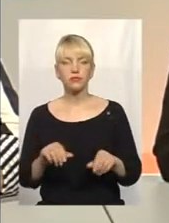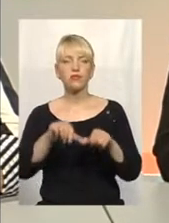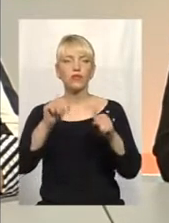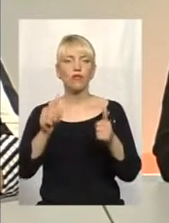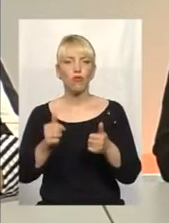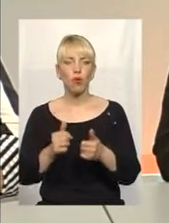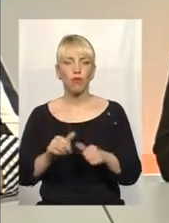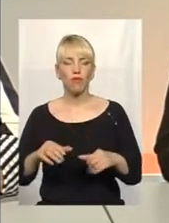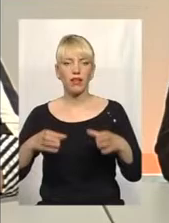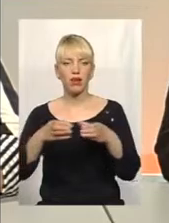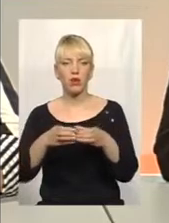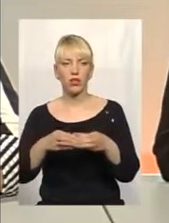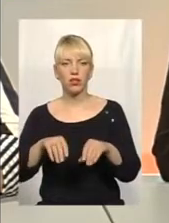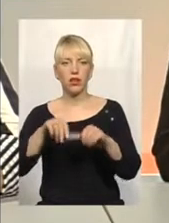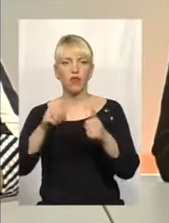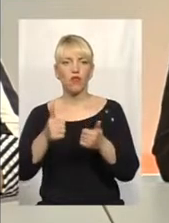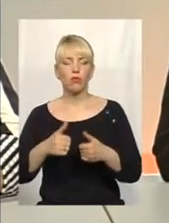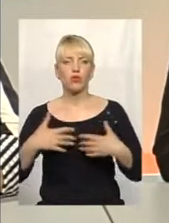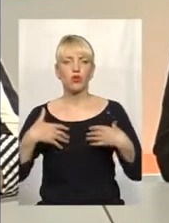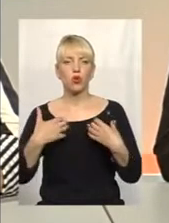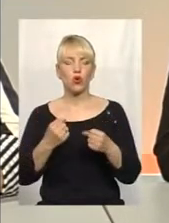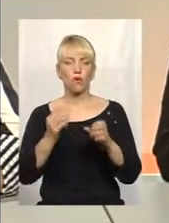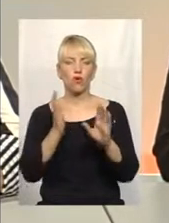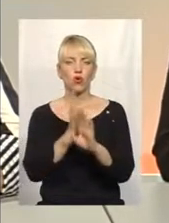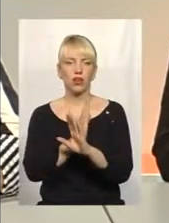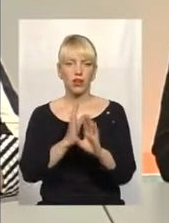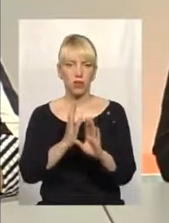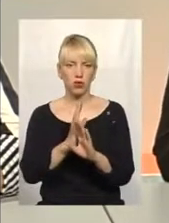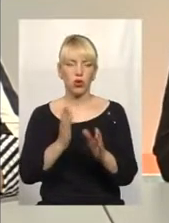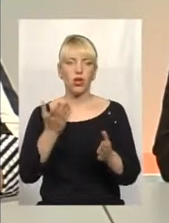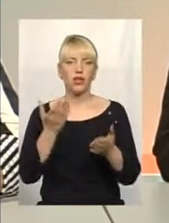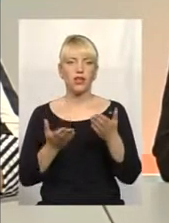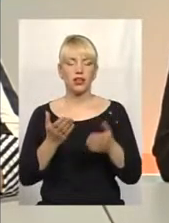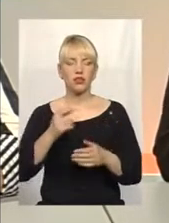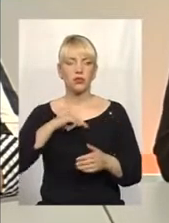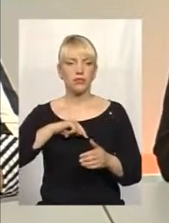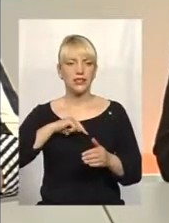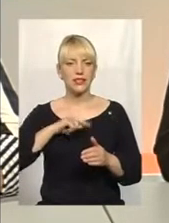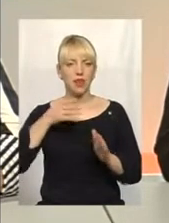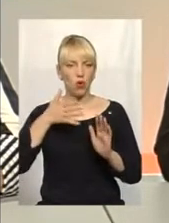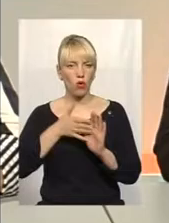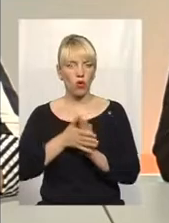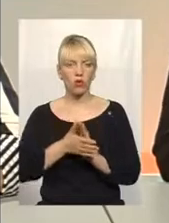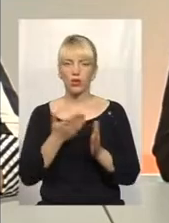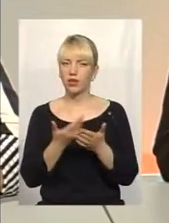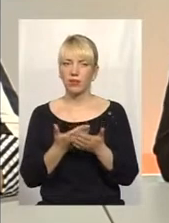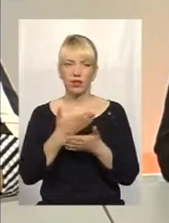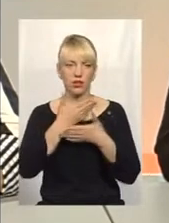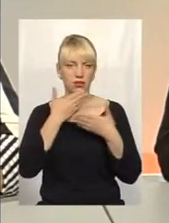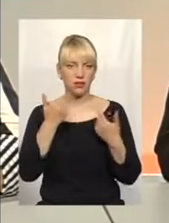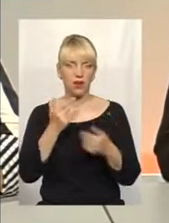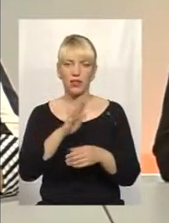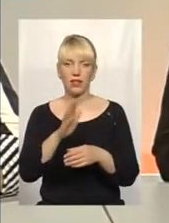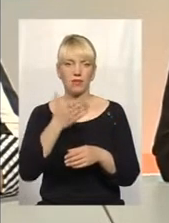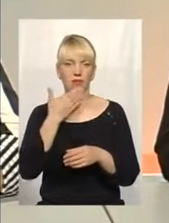формування колективу, формування здорового клімату. Ну, навіть якщо і психолог в тому чи іншому закладі не працює, то,